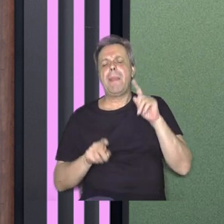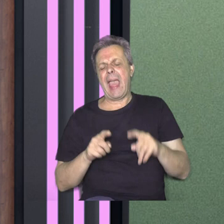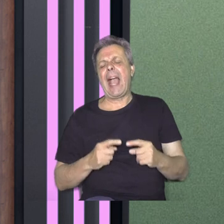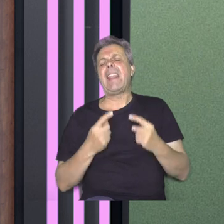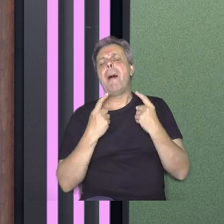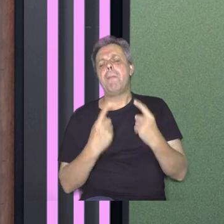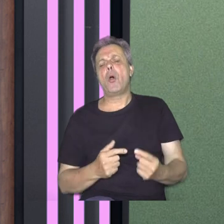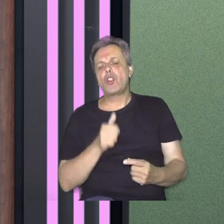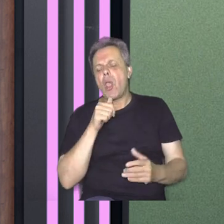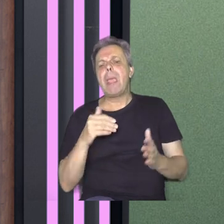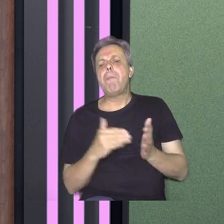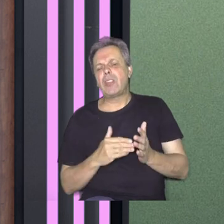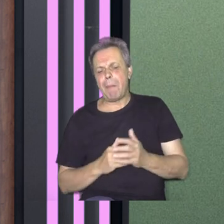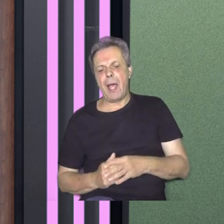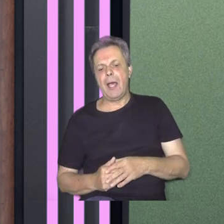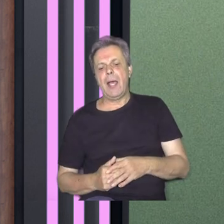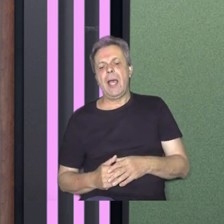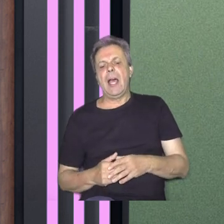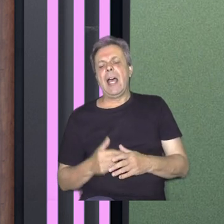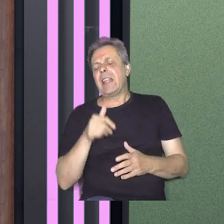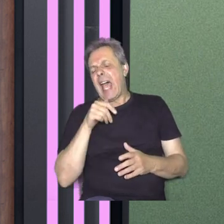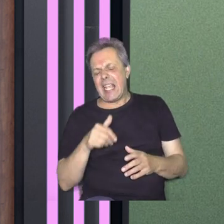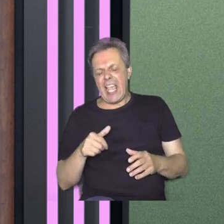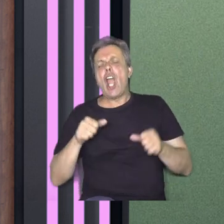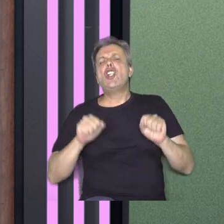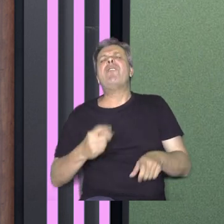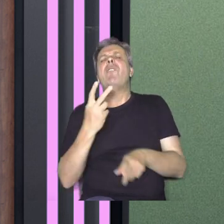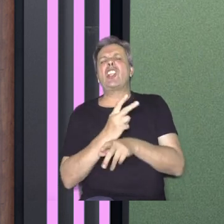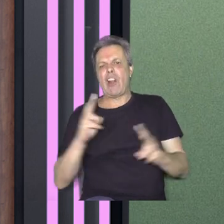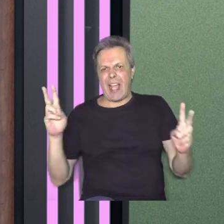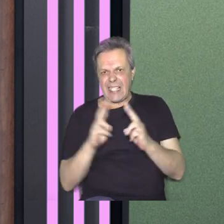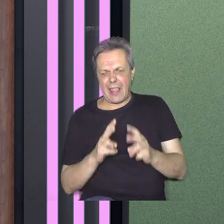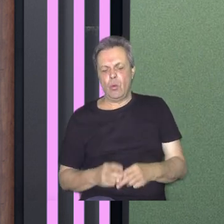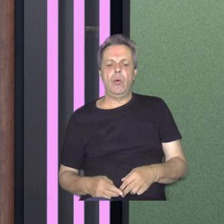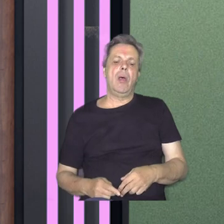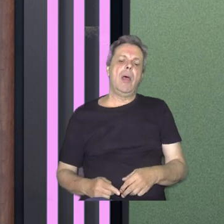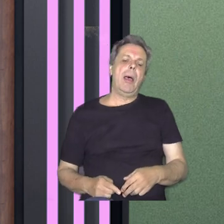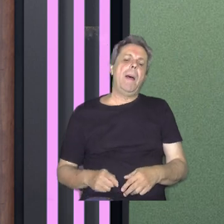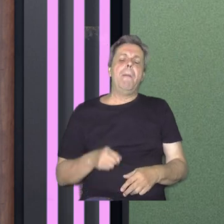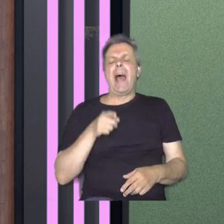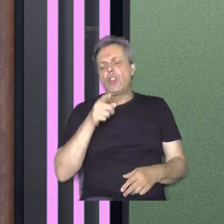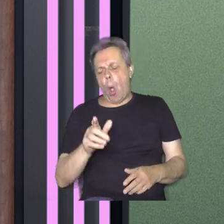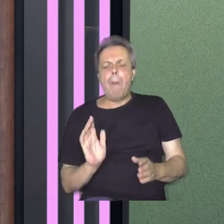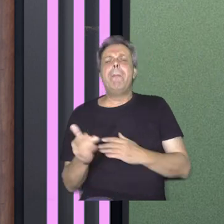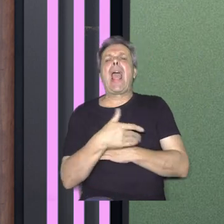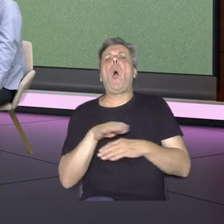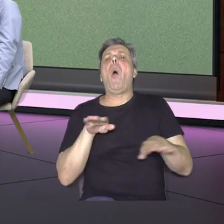nekada postoji i potreba da se šefovi država sretnu, pa onda to preko